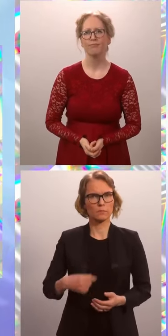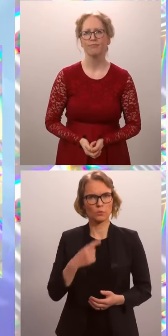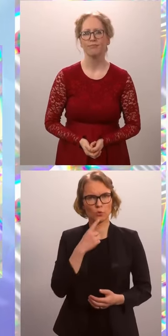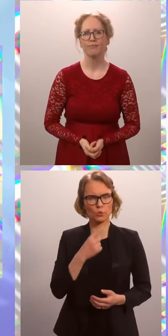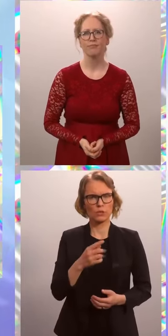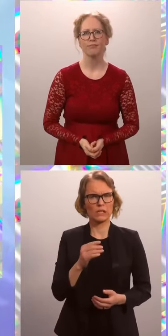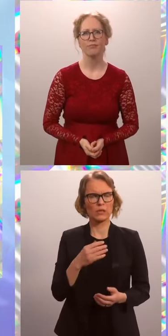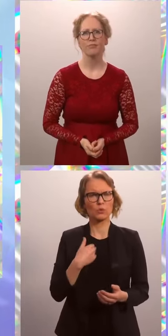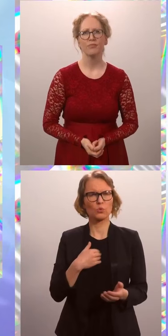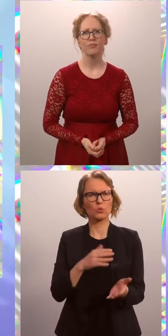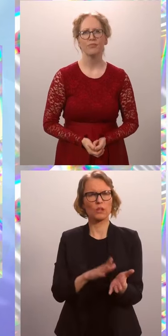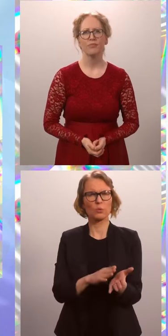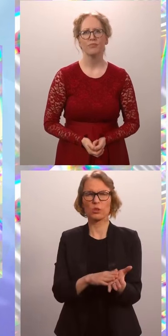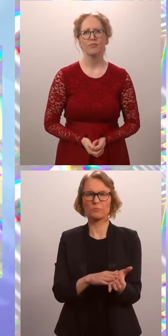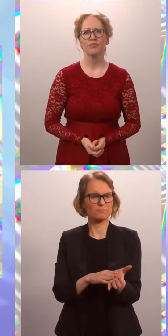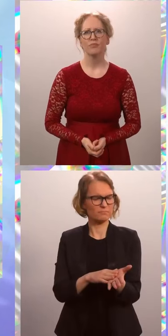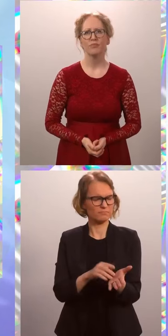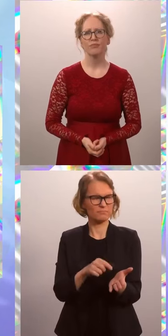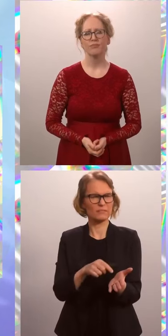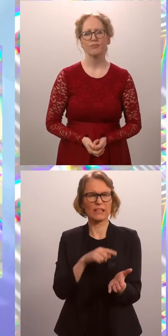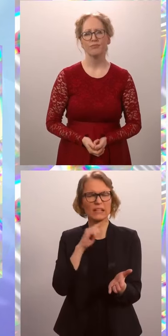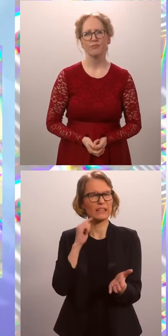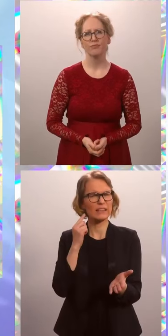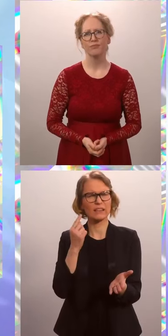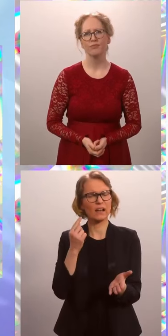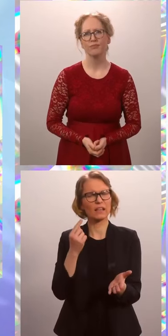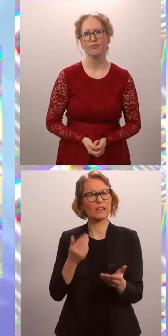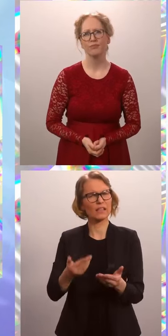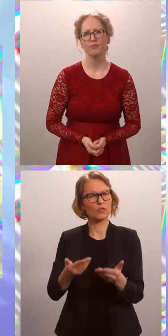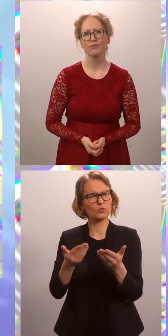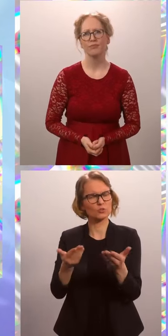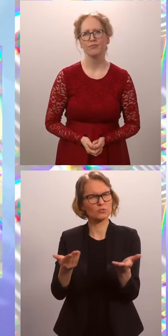Taputtaminenkin on liian tavanomainen kiitos.